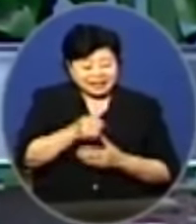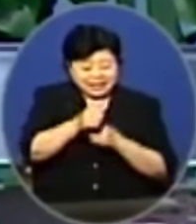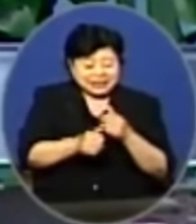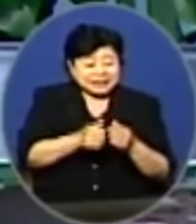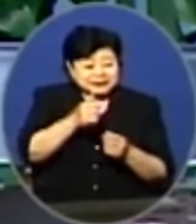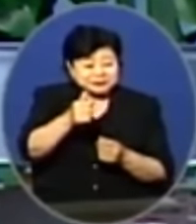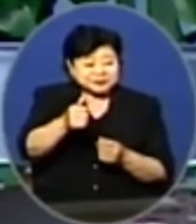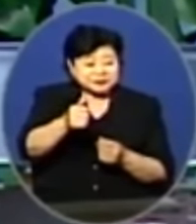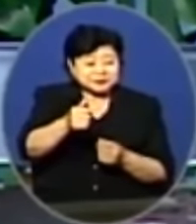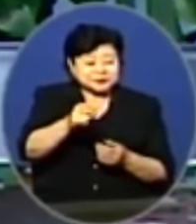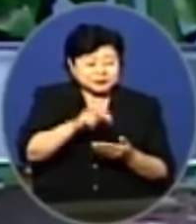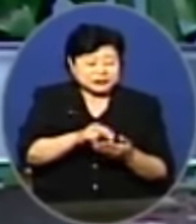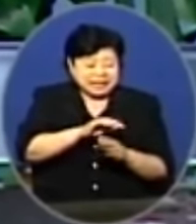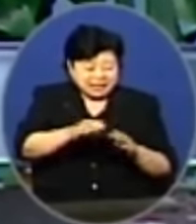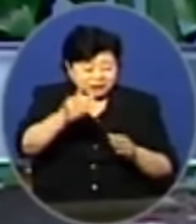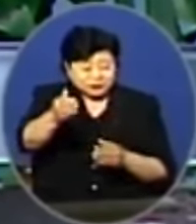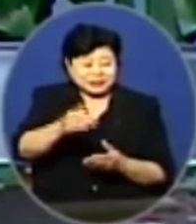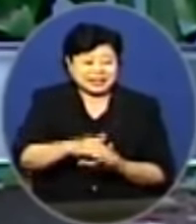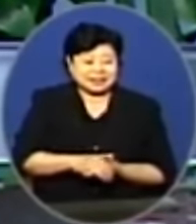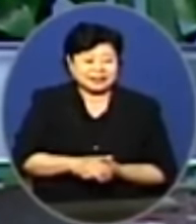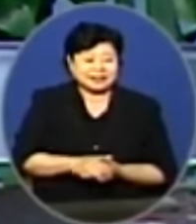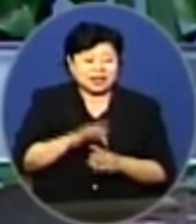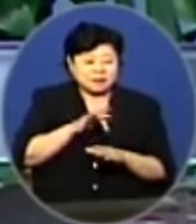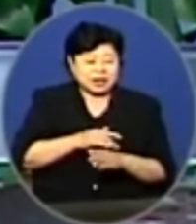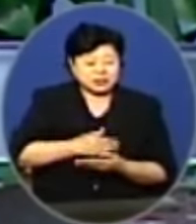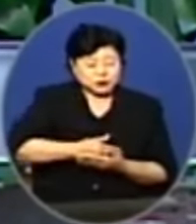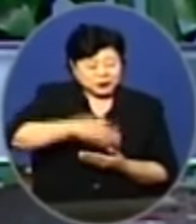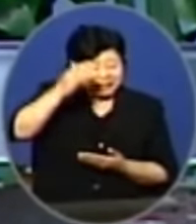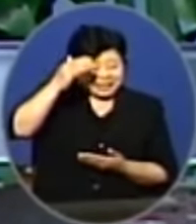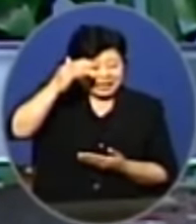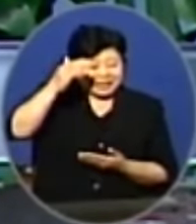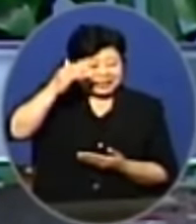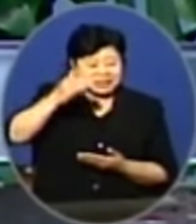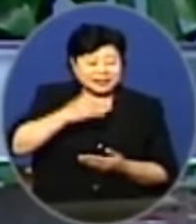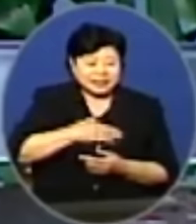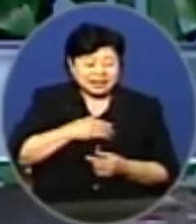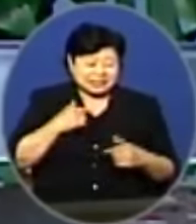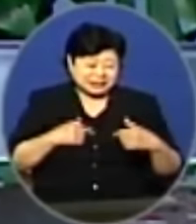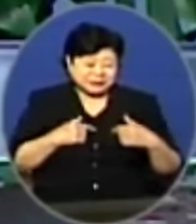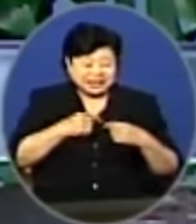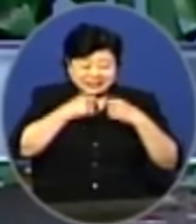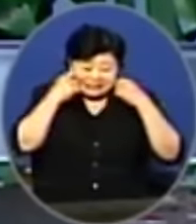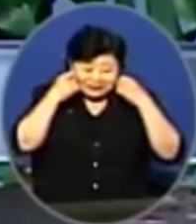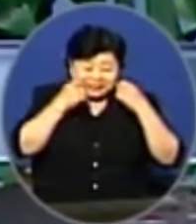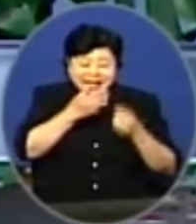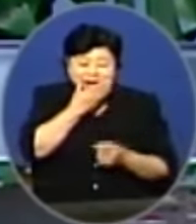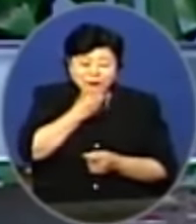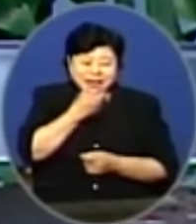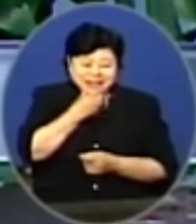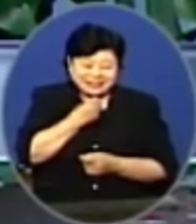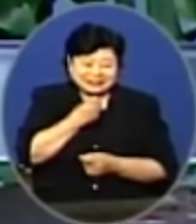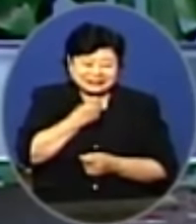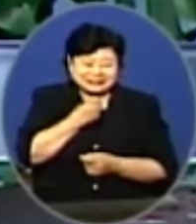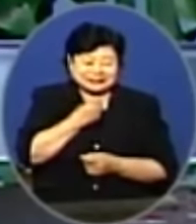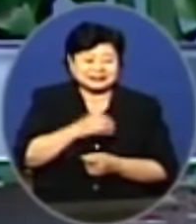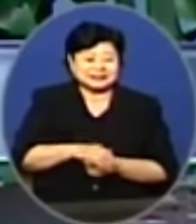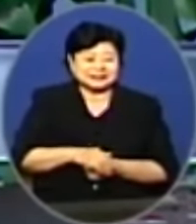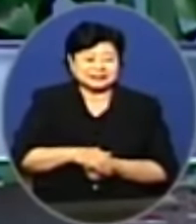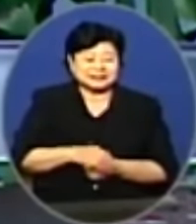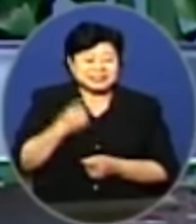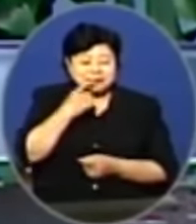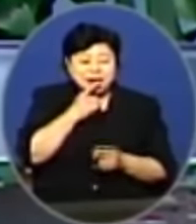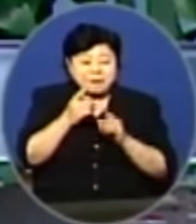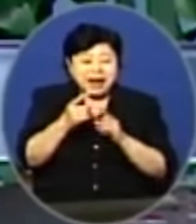하나님이 문제를 해결해 주셨다. 마귀는 쫓겨나갔다. 나는 기쁘다, 즐겁다, 행복하다. 내